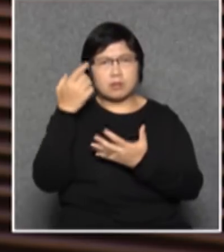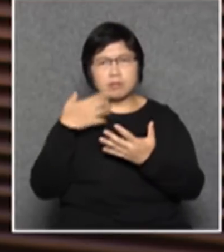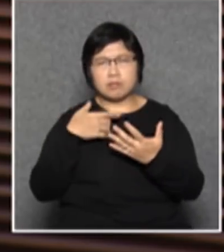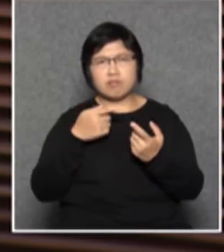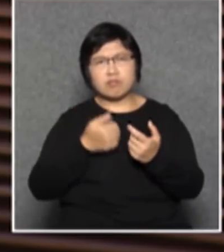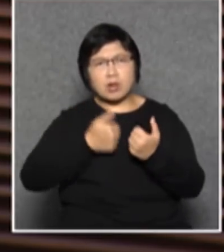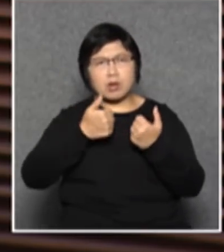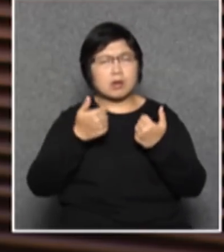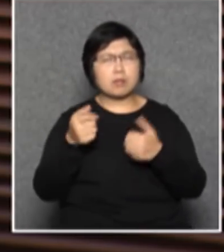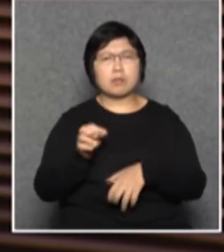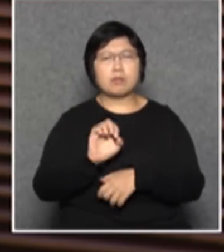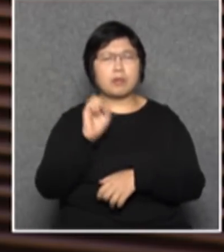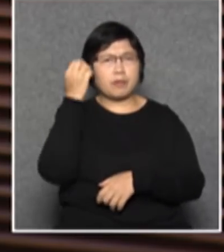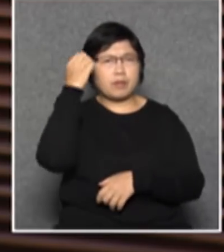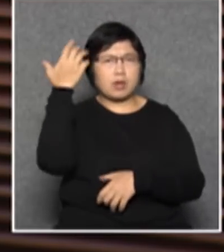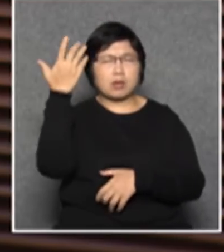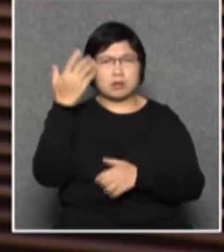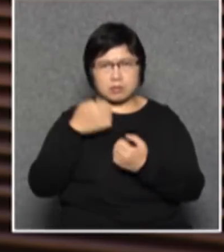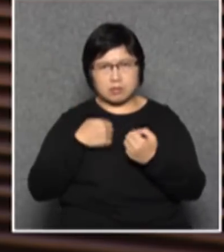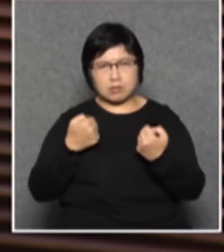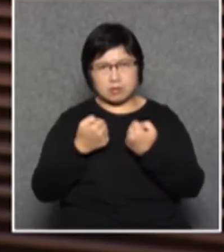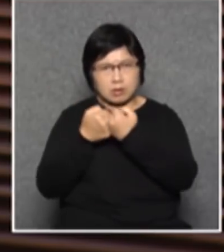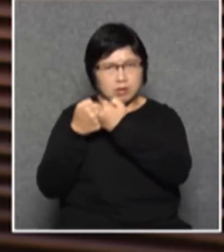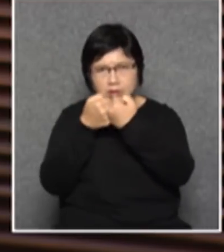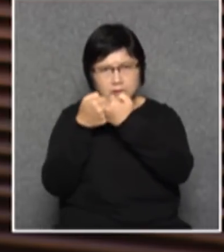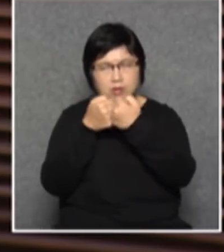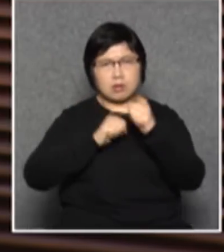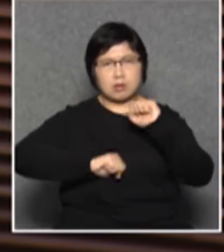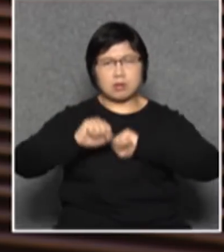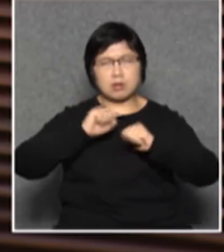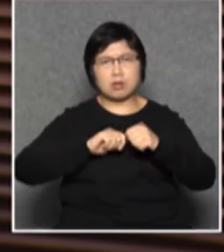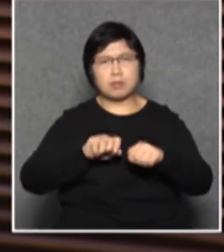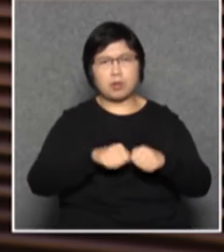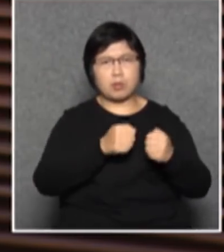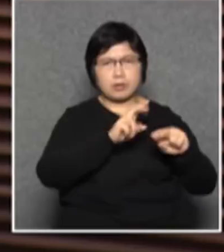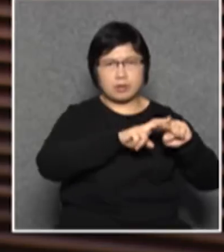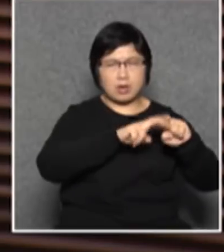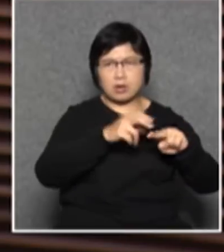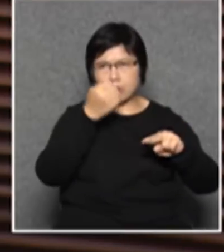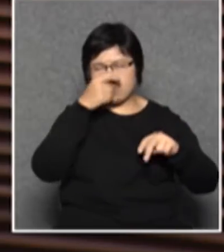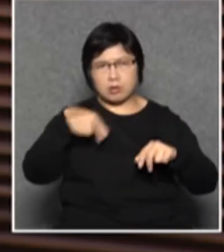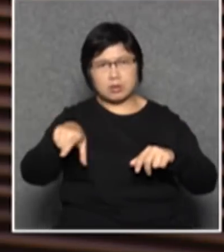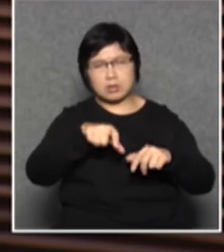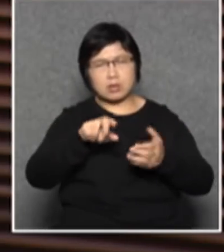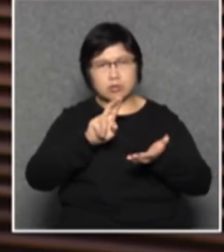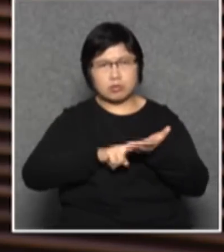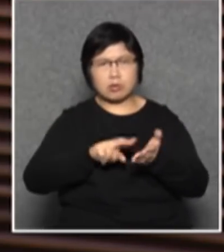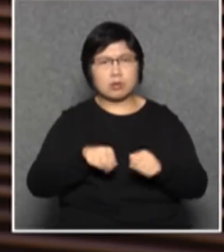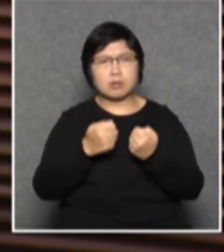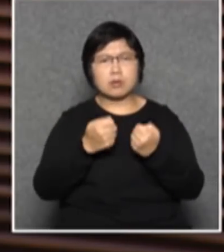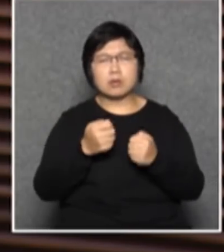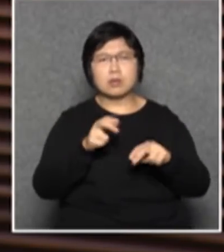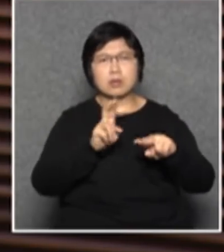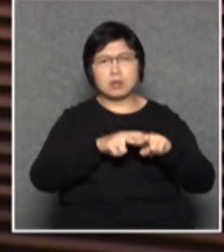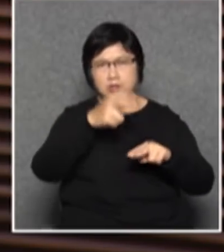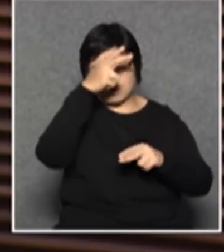果。這些對抗的行為不單止破壞中央和香港的互信，亦只會令中央更